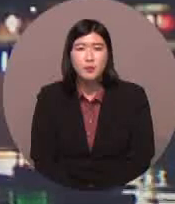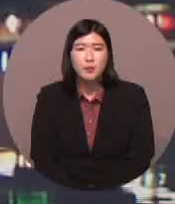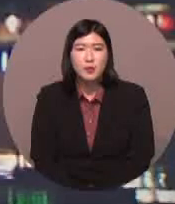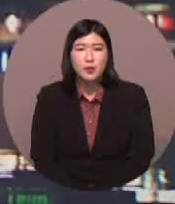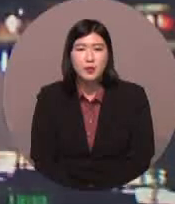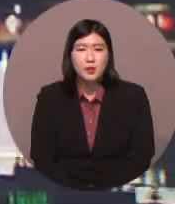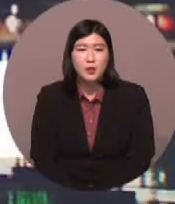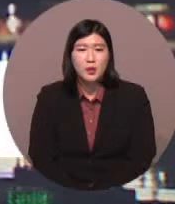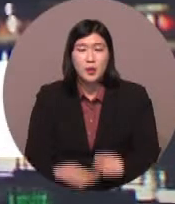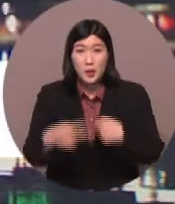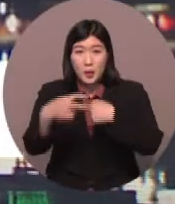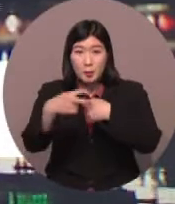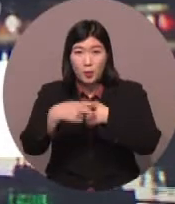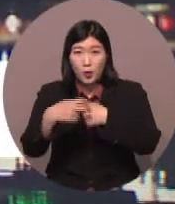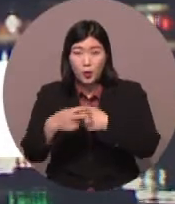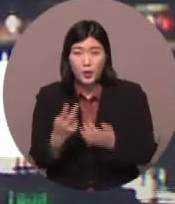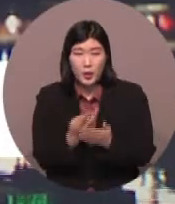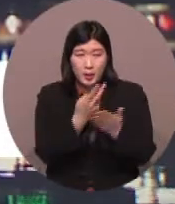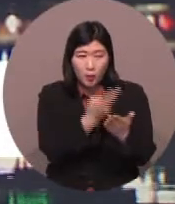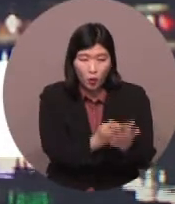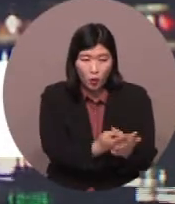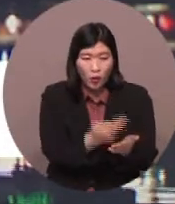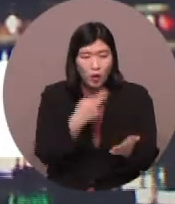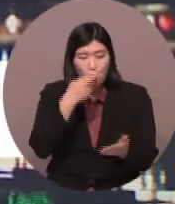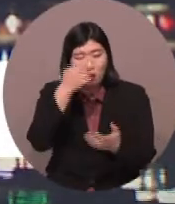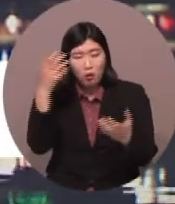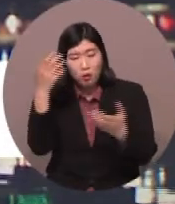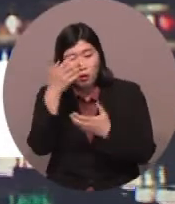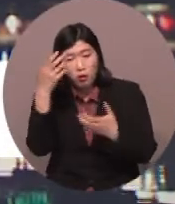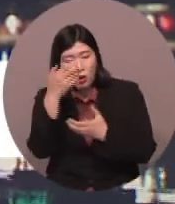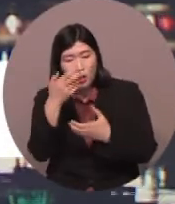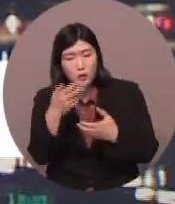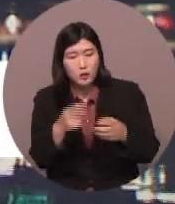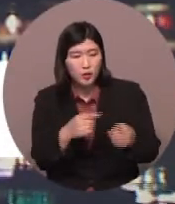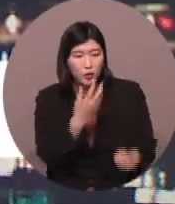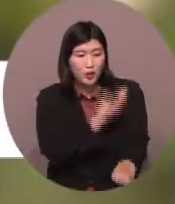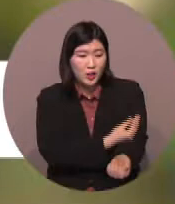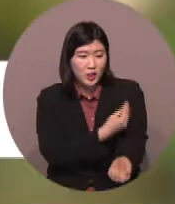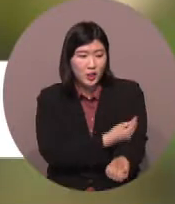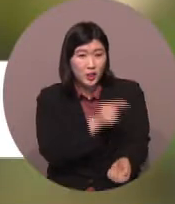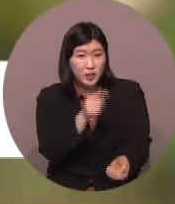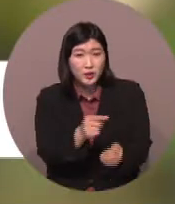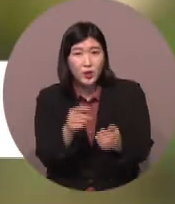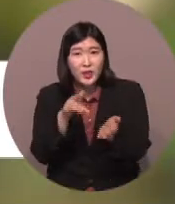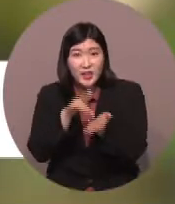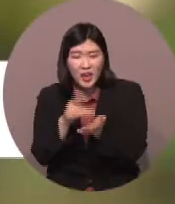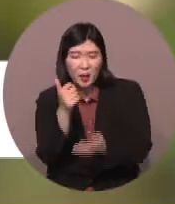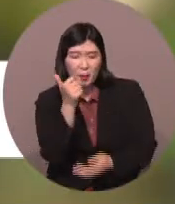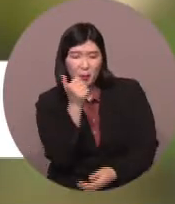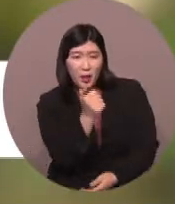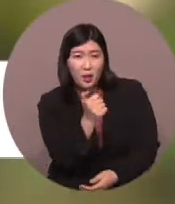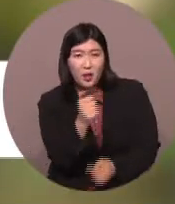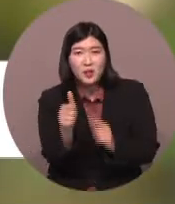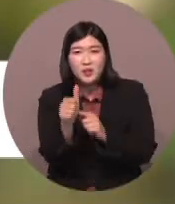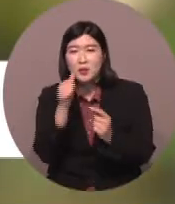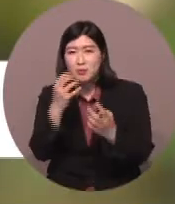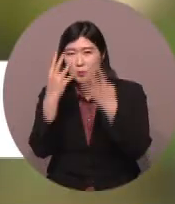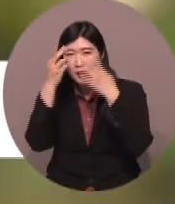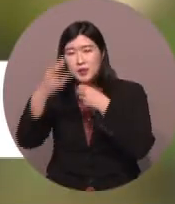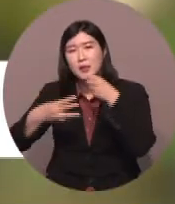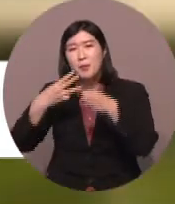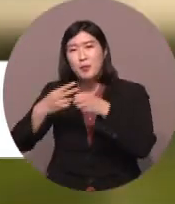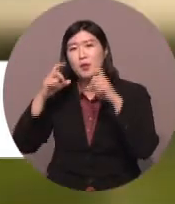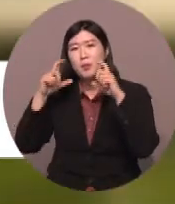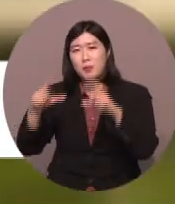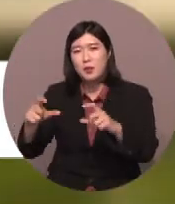병원에 입원 중 술에 취해 의 다른 원자 링거 에 세정제를 집어넣어 다치게 숨 10대 남성이 징역 3년을 선고